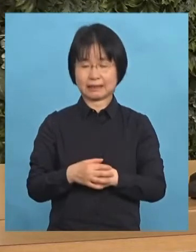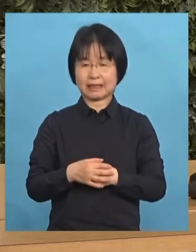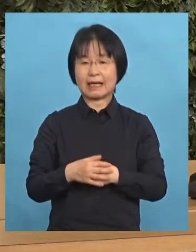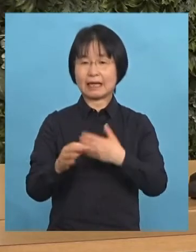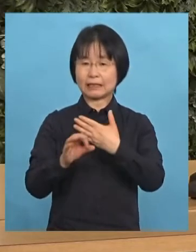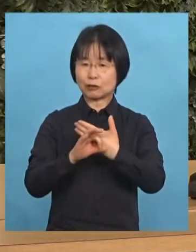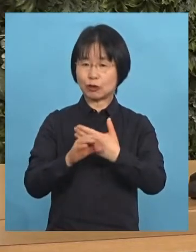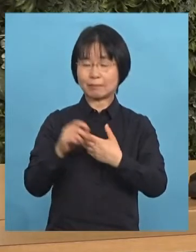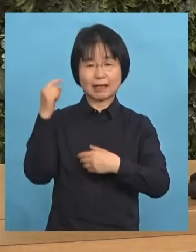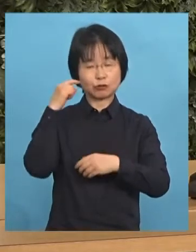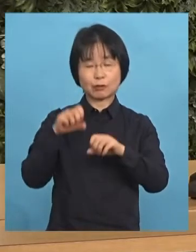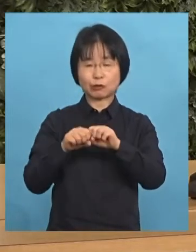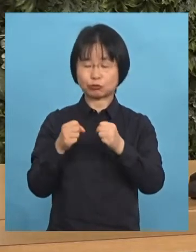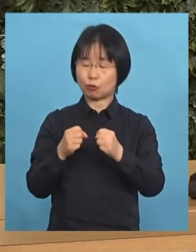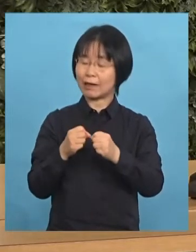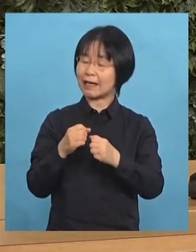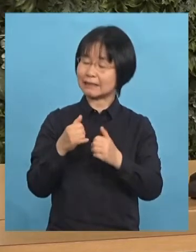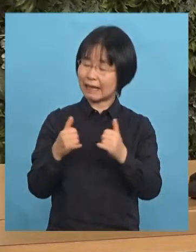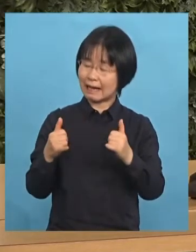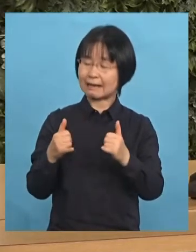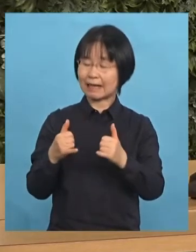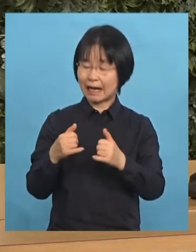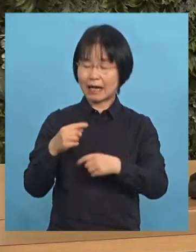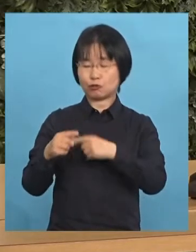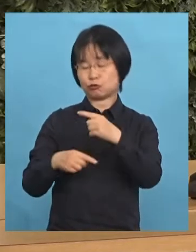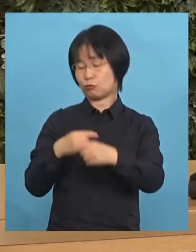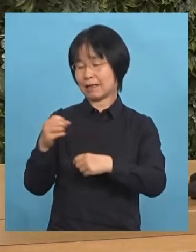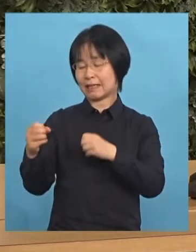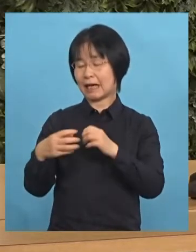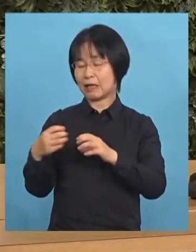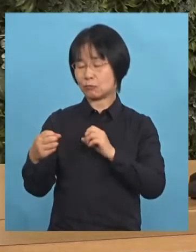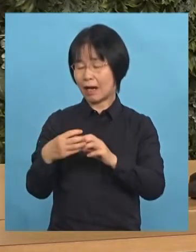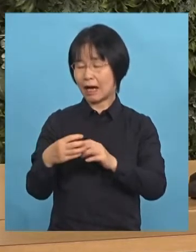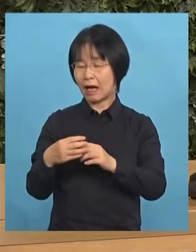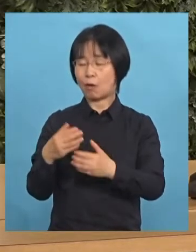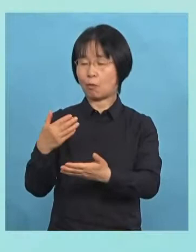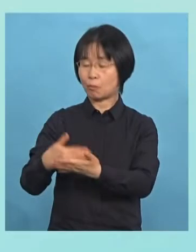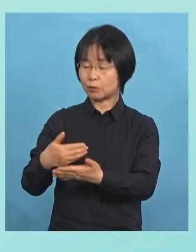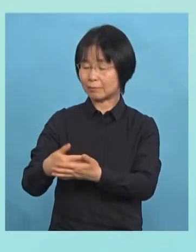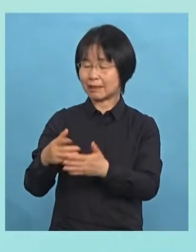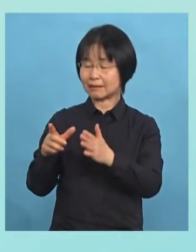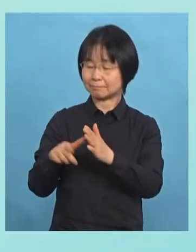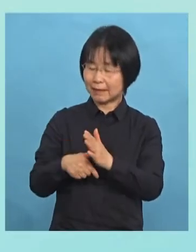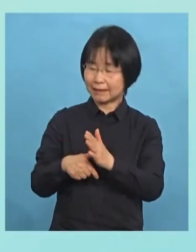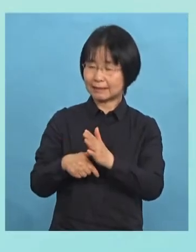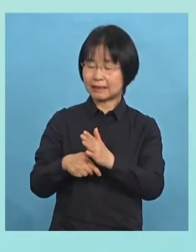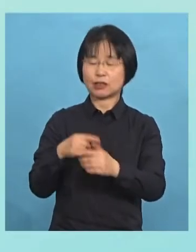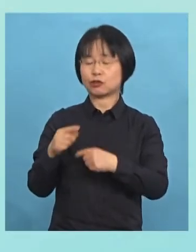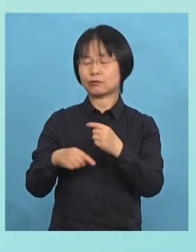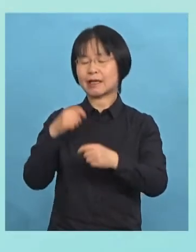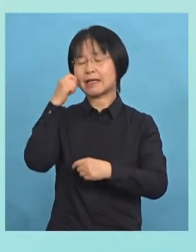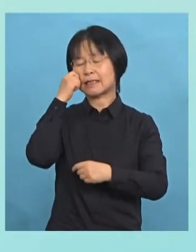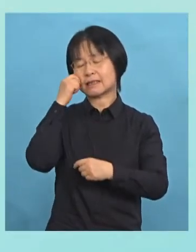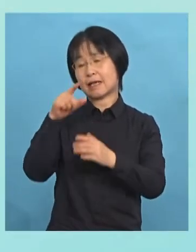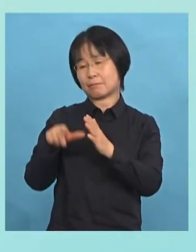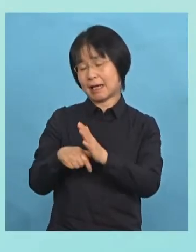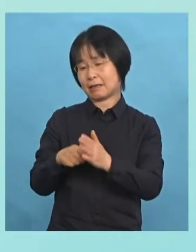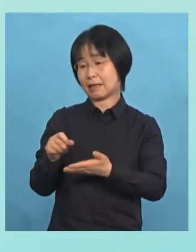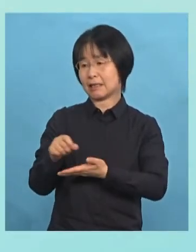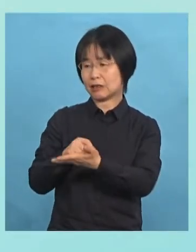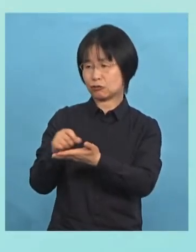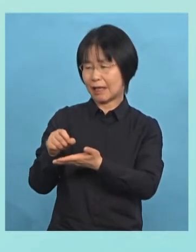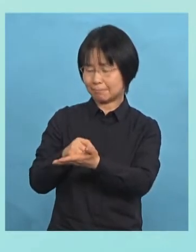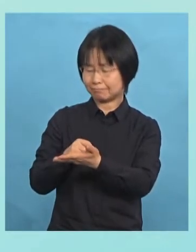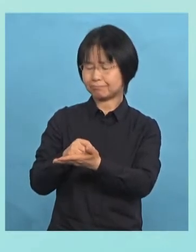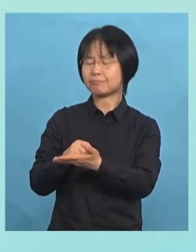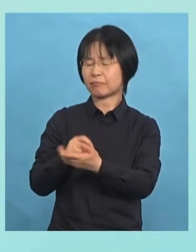覚障害のある人から手話での会話を求められた場合に、手話ができなければ筆談で応じ